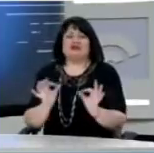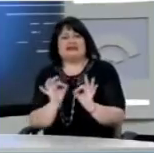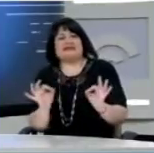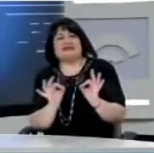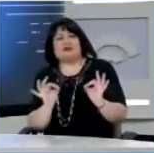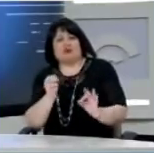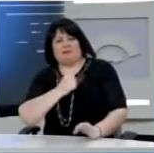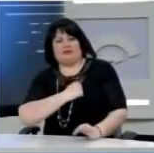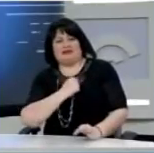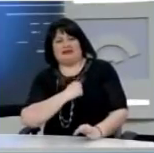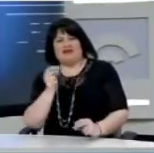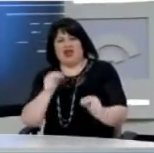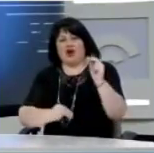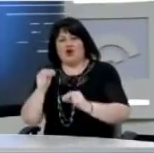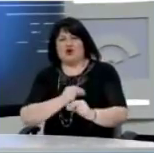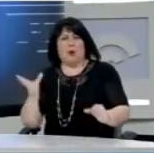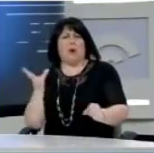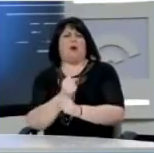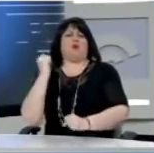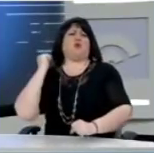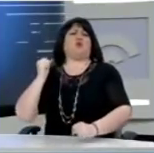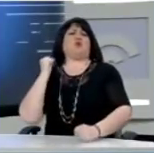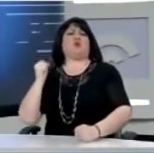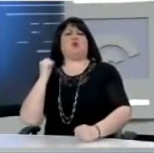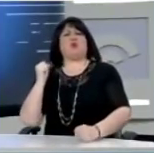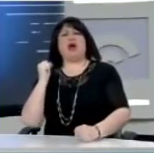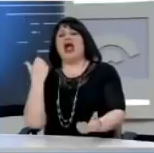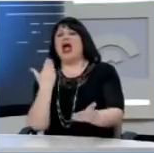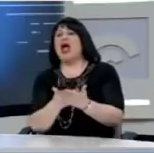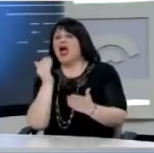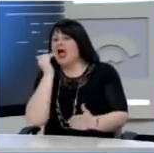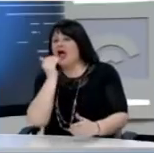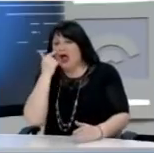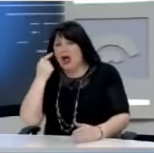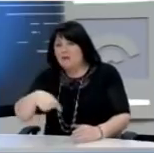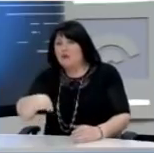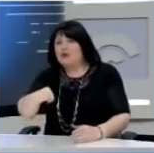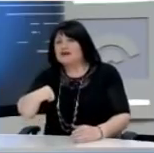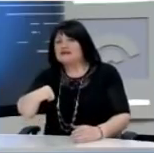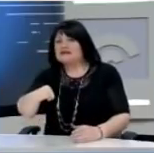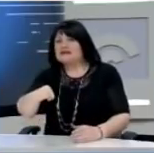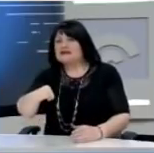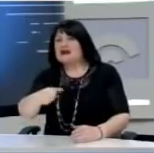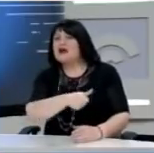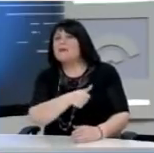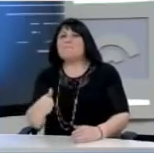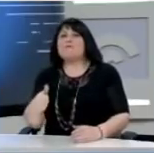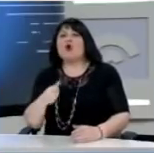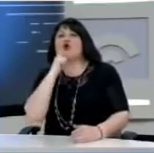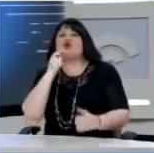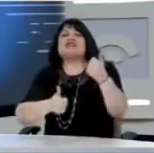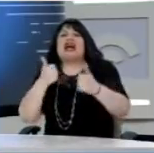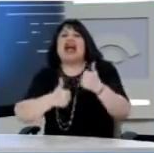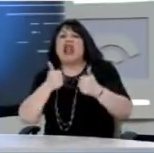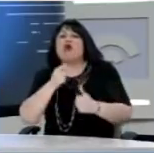προεξοφλημένος εκλογικός σας τρίαμβος θα αποδειχθεί πολύ σύντομα για άλλη μια φορά ότι θα είναι μόνο δημοσκοπικός,